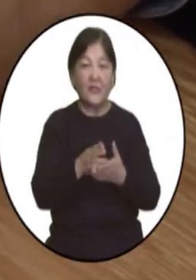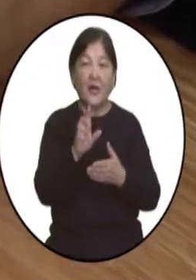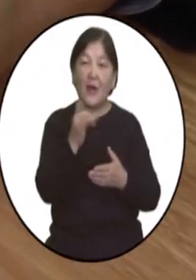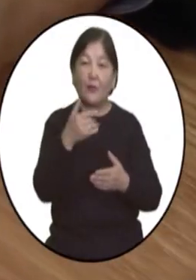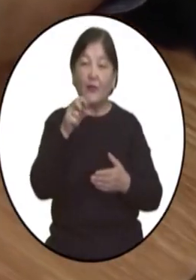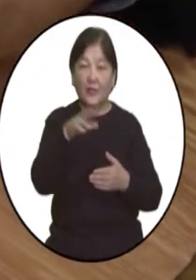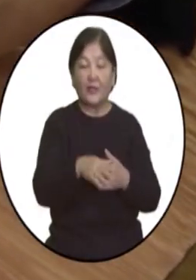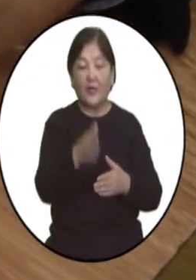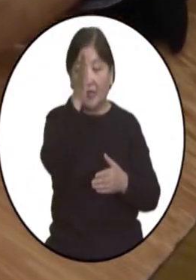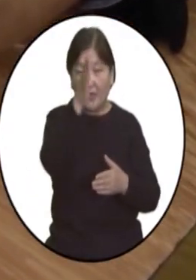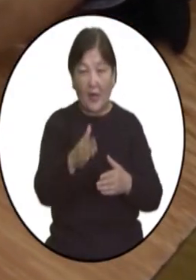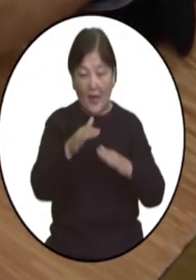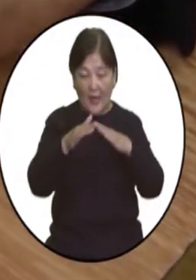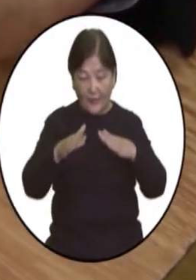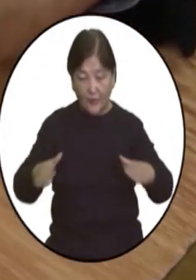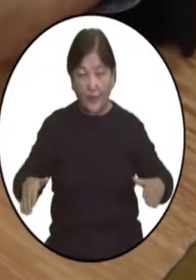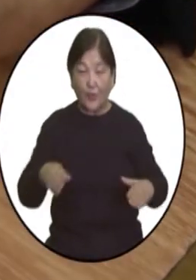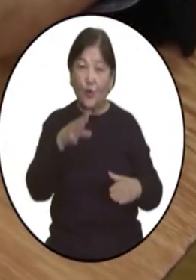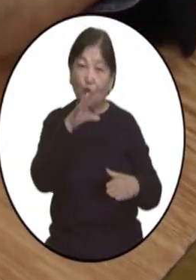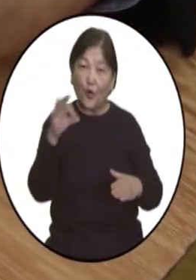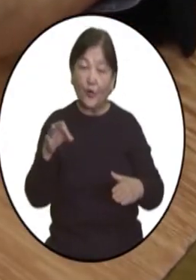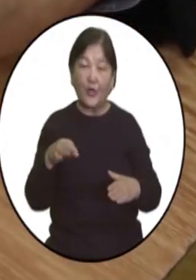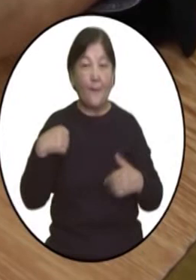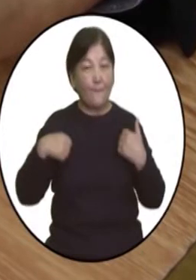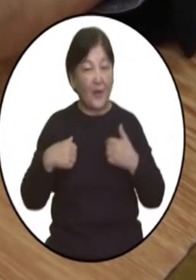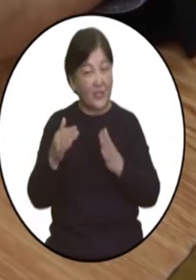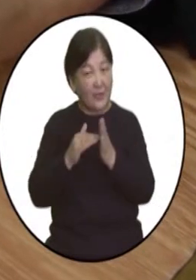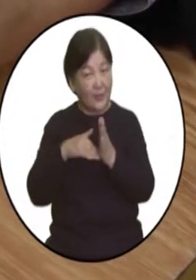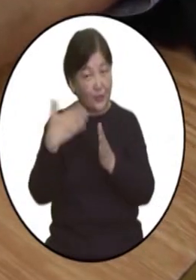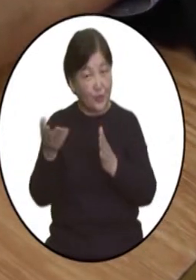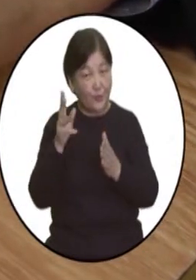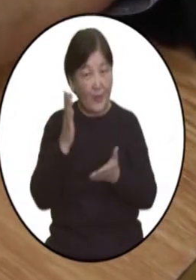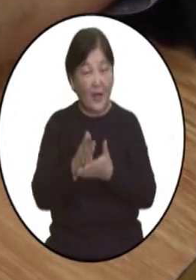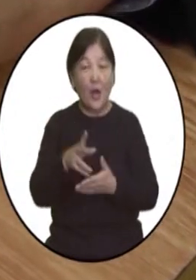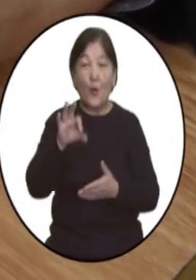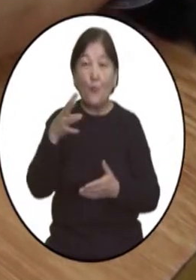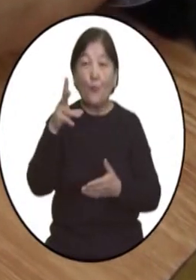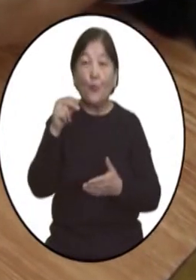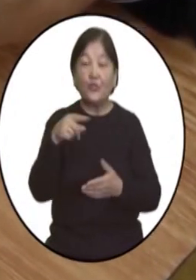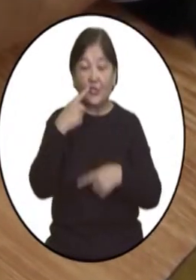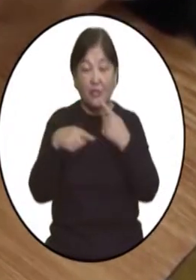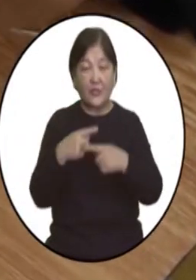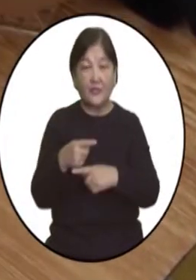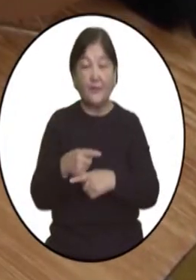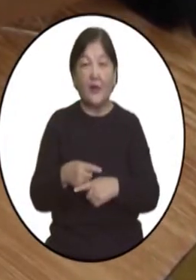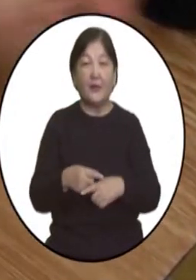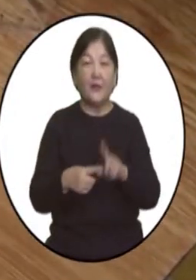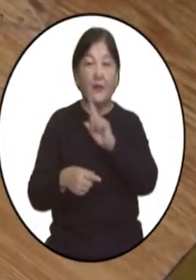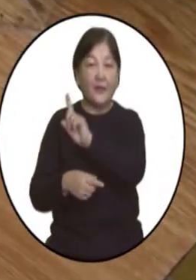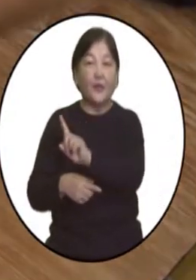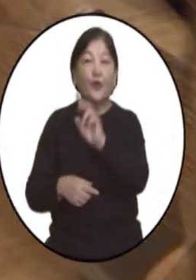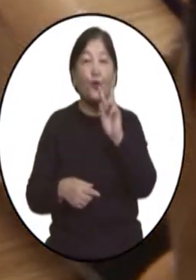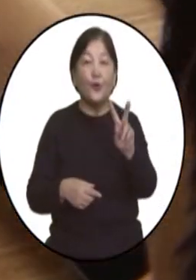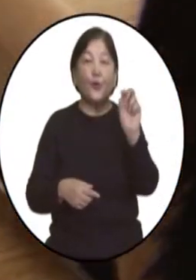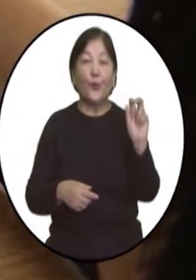гэж нэрлэгдэх, а мөн математик дээр түрүү багш маань тайлбарлсан мөч гэж нэрлэгдэх 8 хэсэгт орон